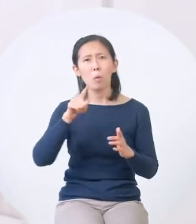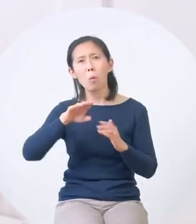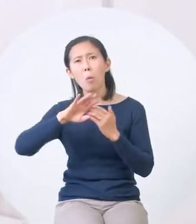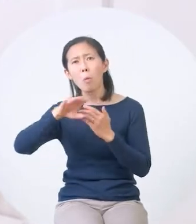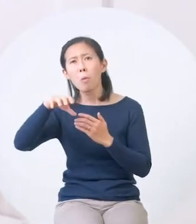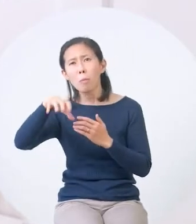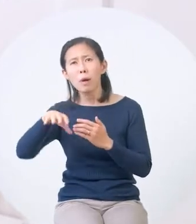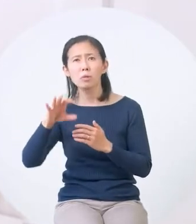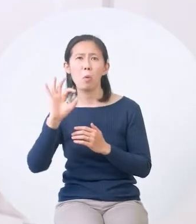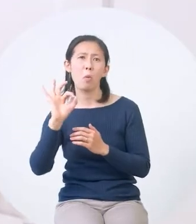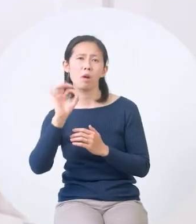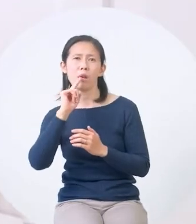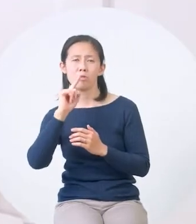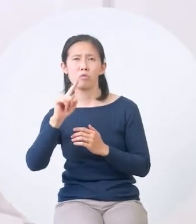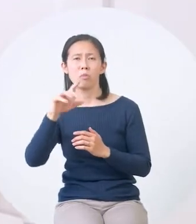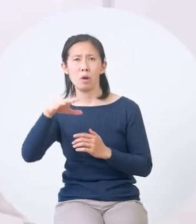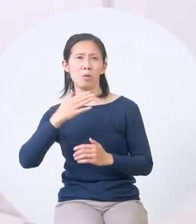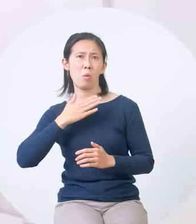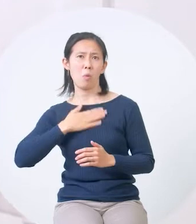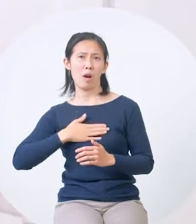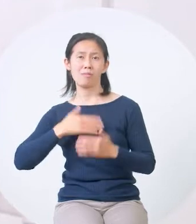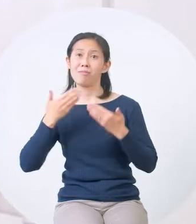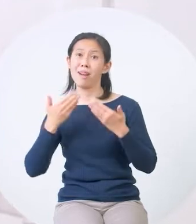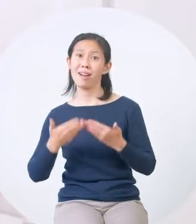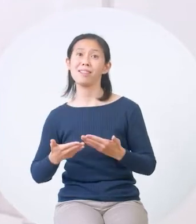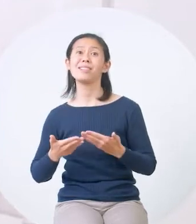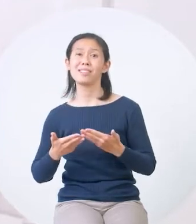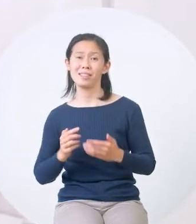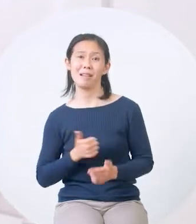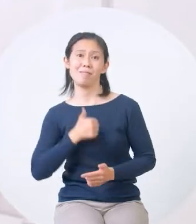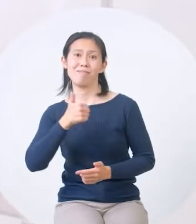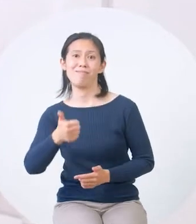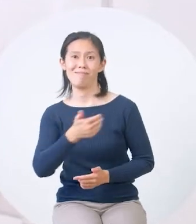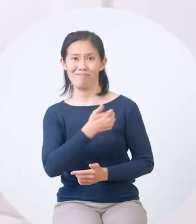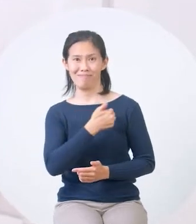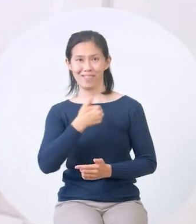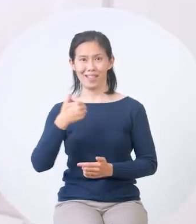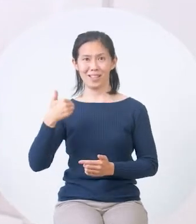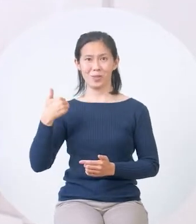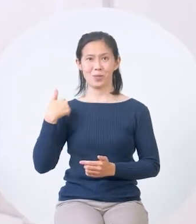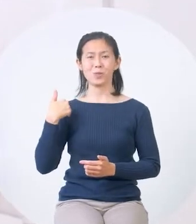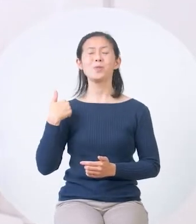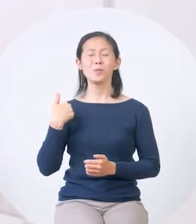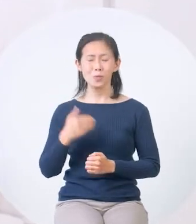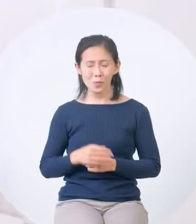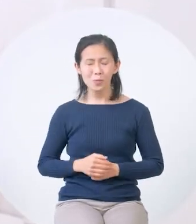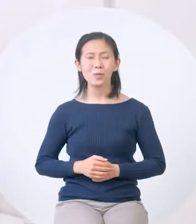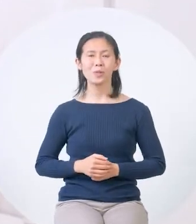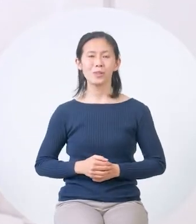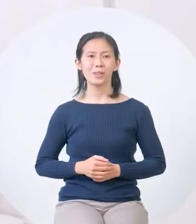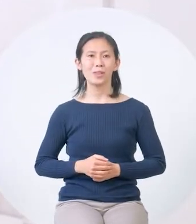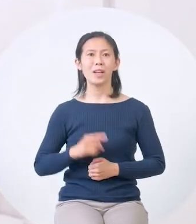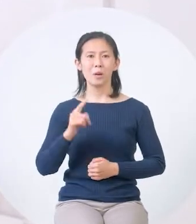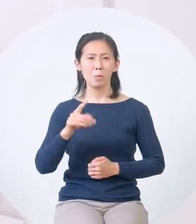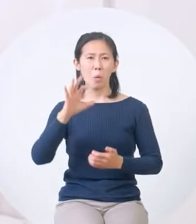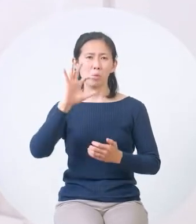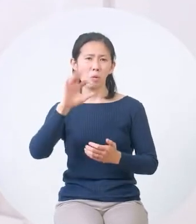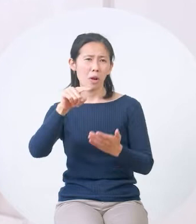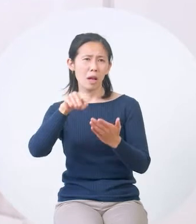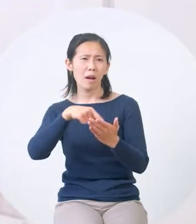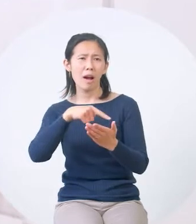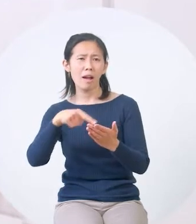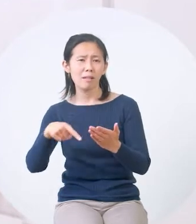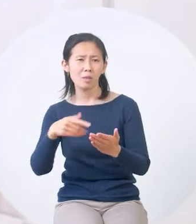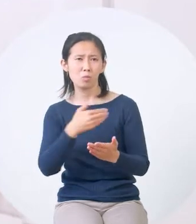のここでは変えられるんだということで安心して過ごすことができるので、そういったことがこのトイレで改善されるとい